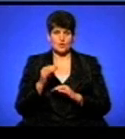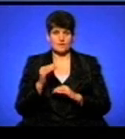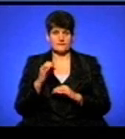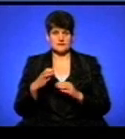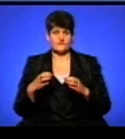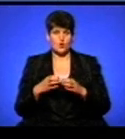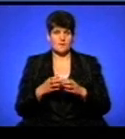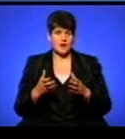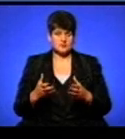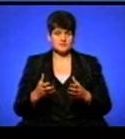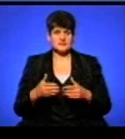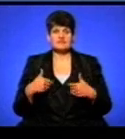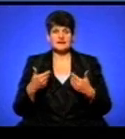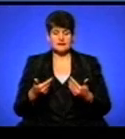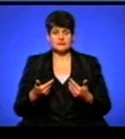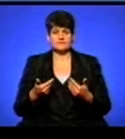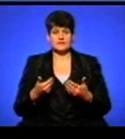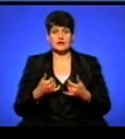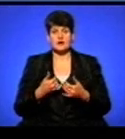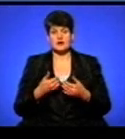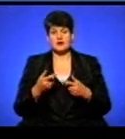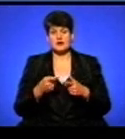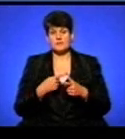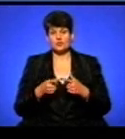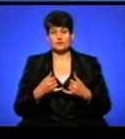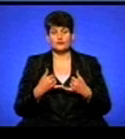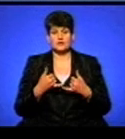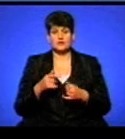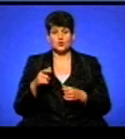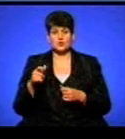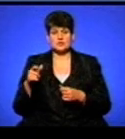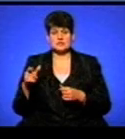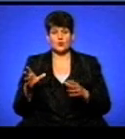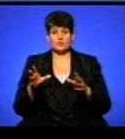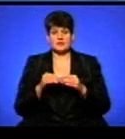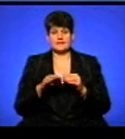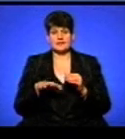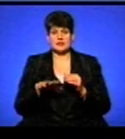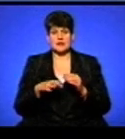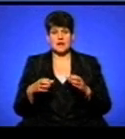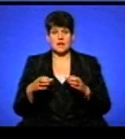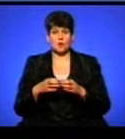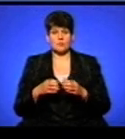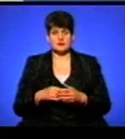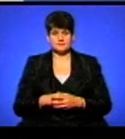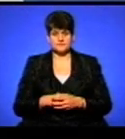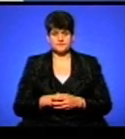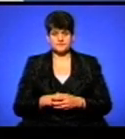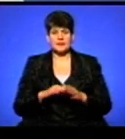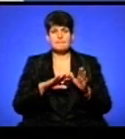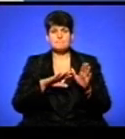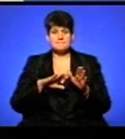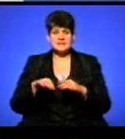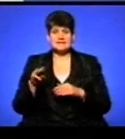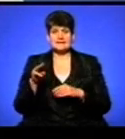громаді звертатися, або до уповноважених осіб об'єднаних територіальних громад. Після